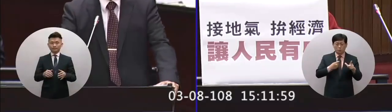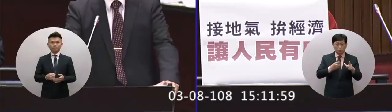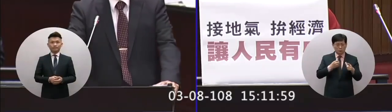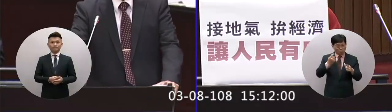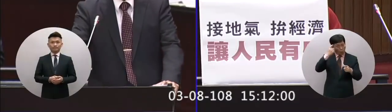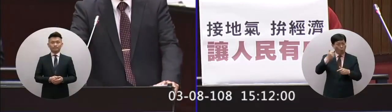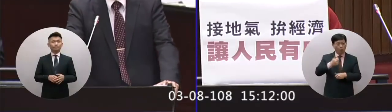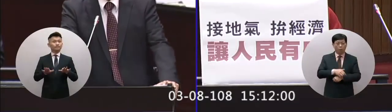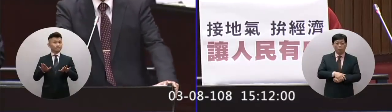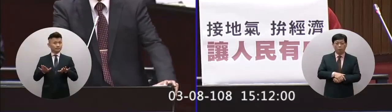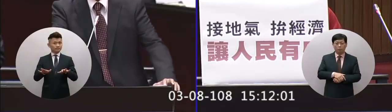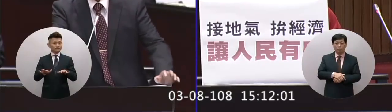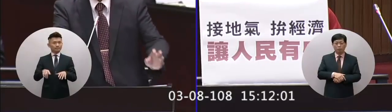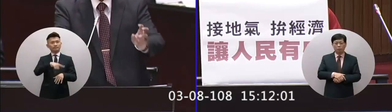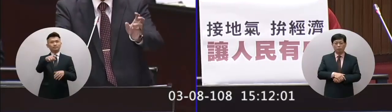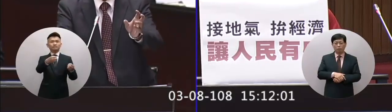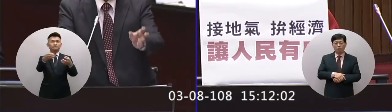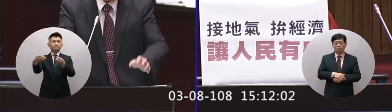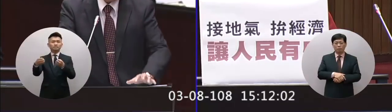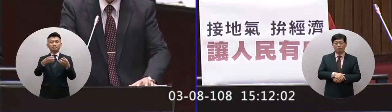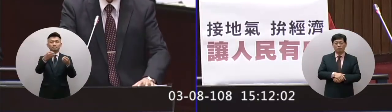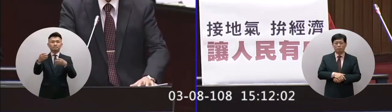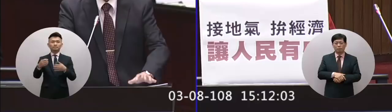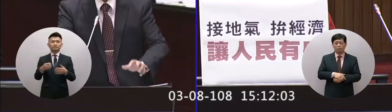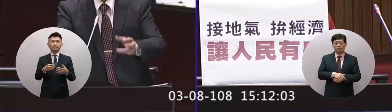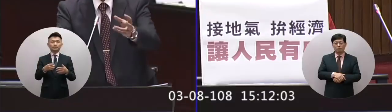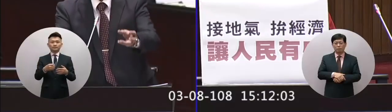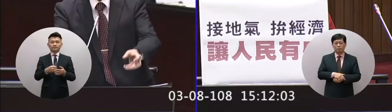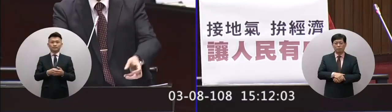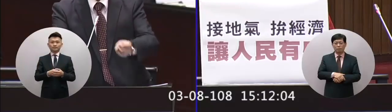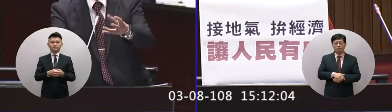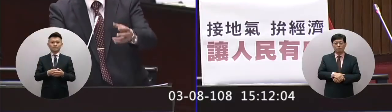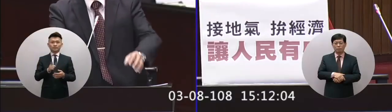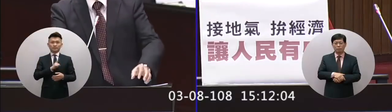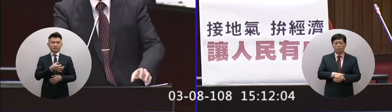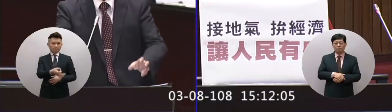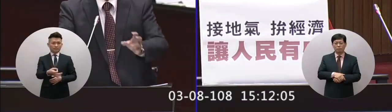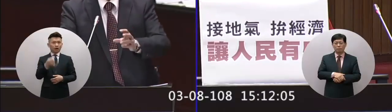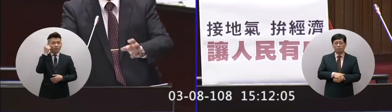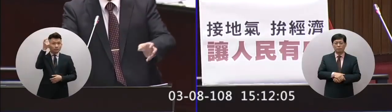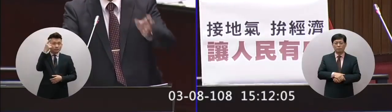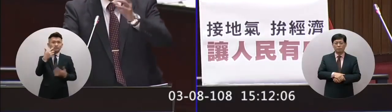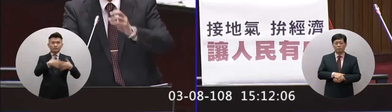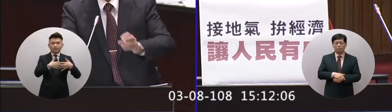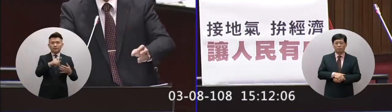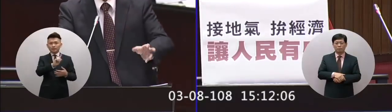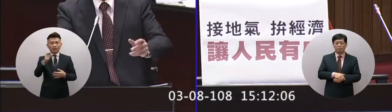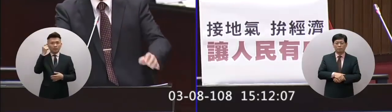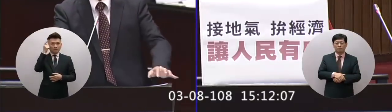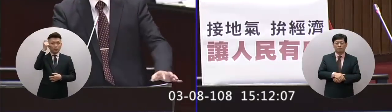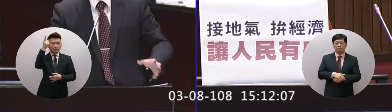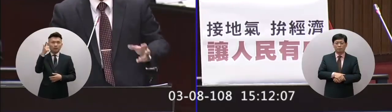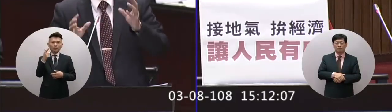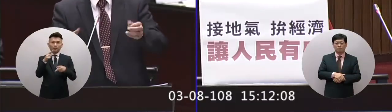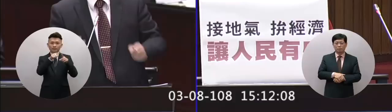很重要啊。 对，今嘛就是大家咧讲啊，我要合作喊什么？合作智慧机械啥？安尼大家感觉讲好，迄个智慧吼，